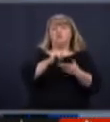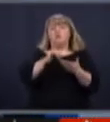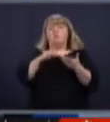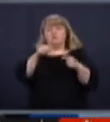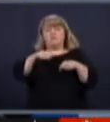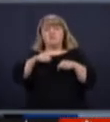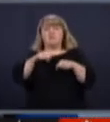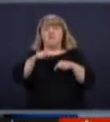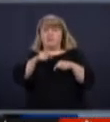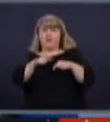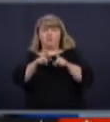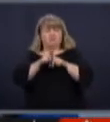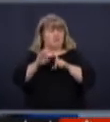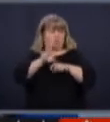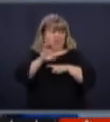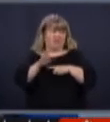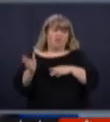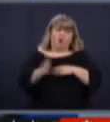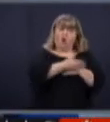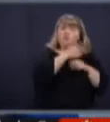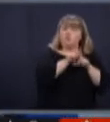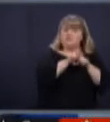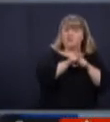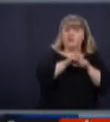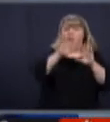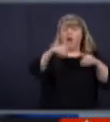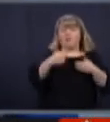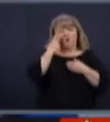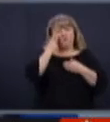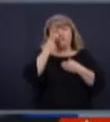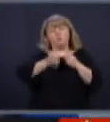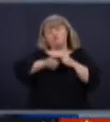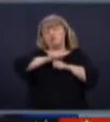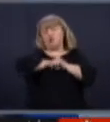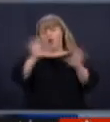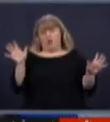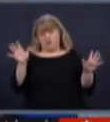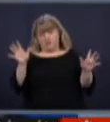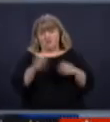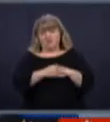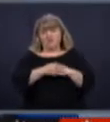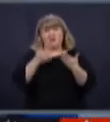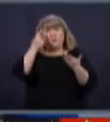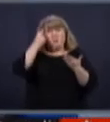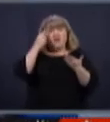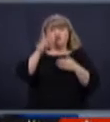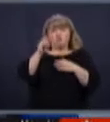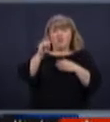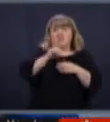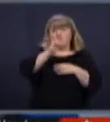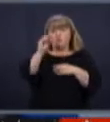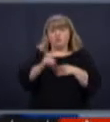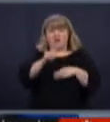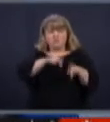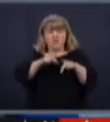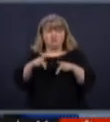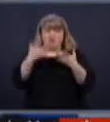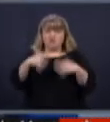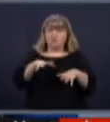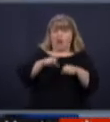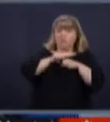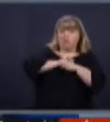Puis à ce moment-là, on va pouvoir avoir une idée de ce que ça peut représenter. Mais je ne pense pas, là, il ne faut pas penser qu'on a 60 % de gens qui ont été infectés au